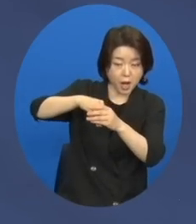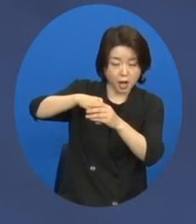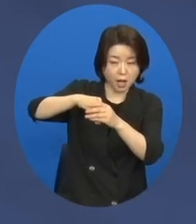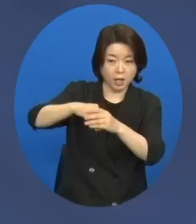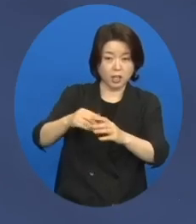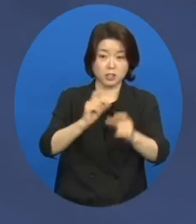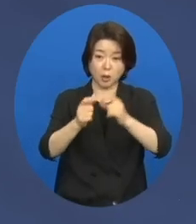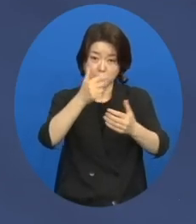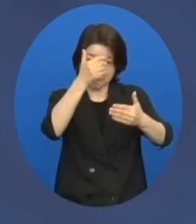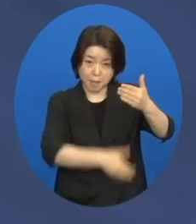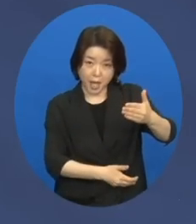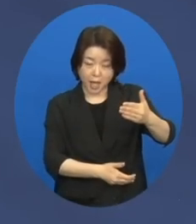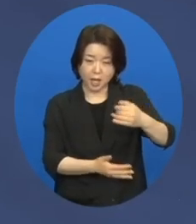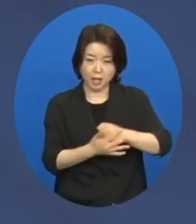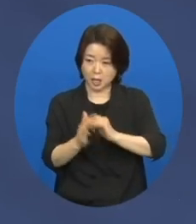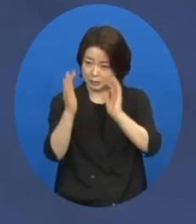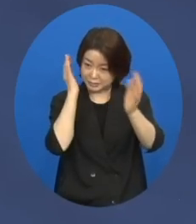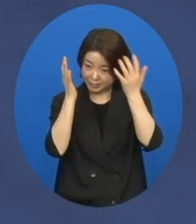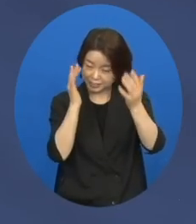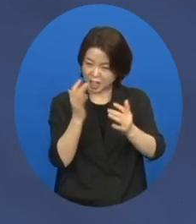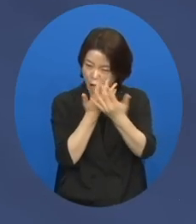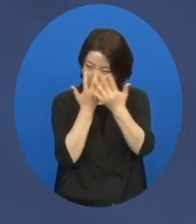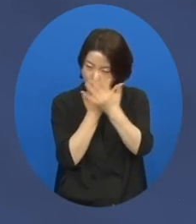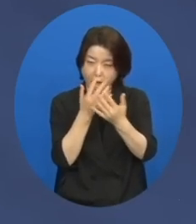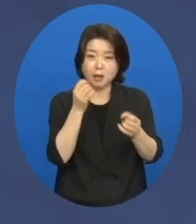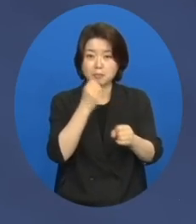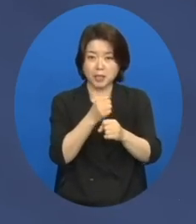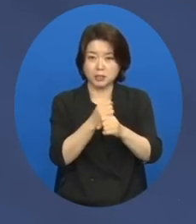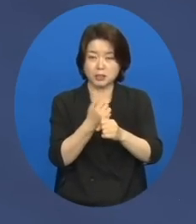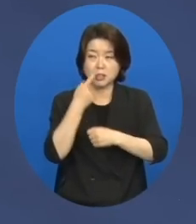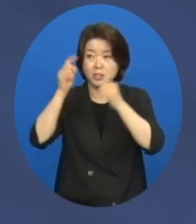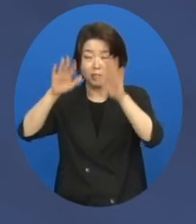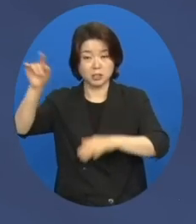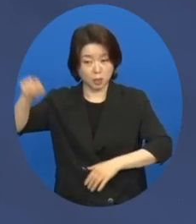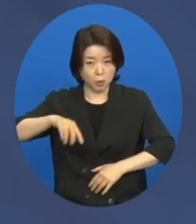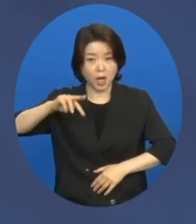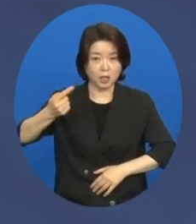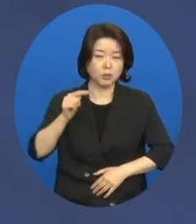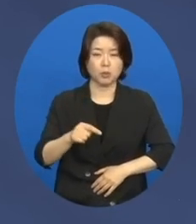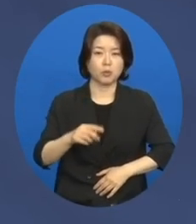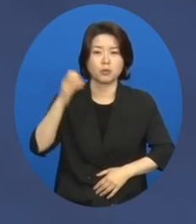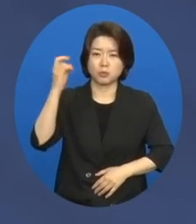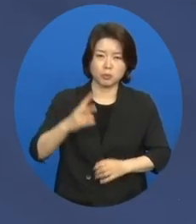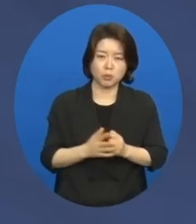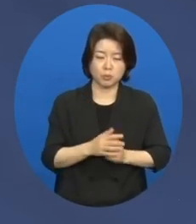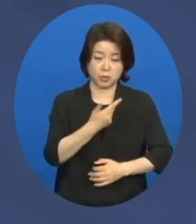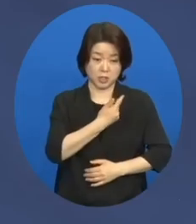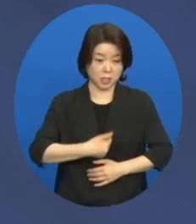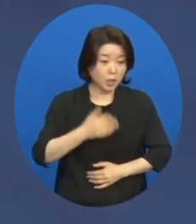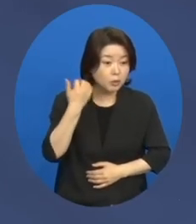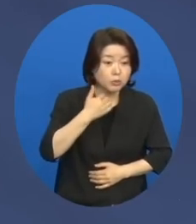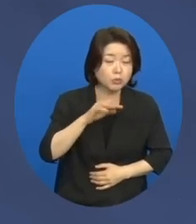빼거나, 그리고 이걸 혼돈케 하면 천사가 왔다 할지라도, 그리고 사도 중에 하나를 할지라도